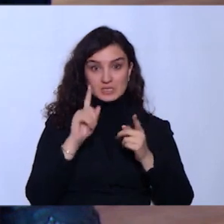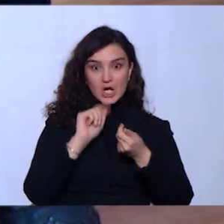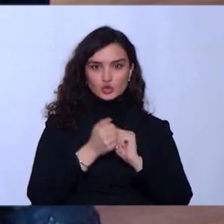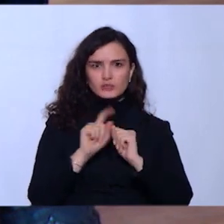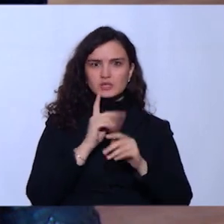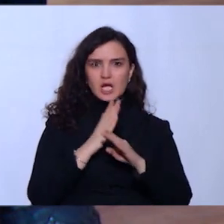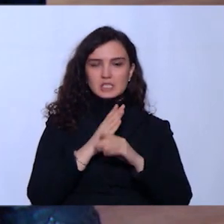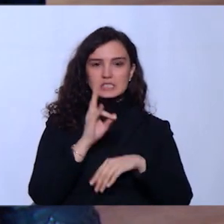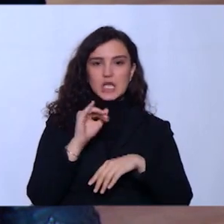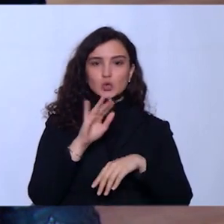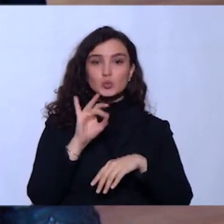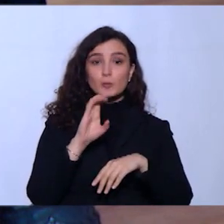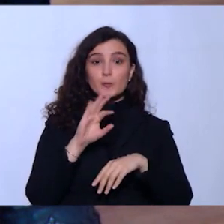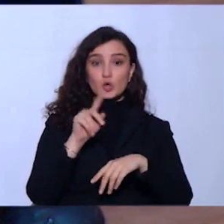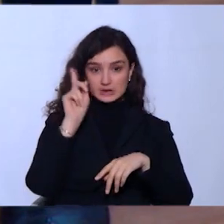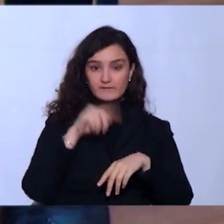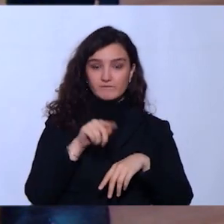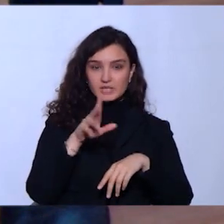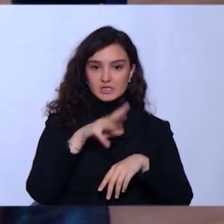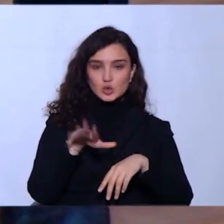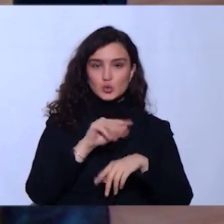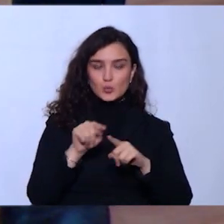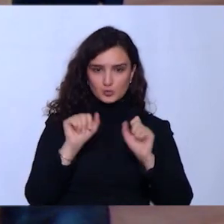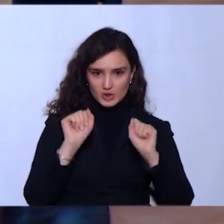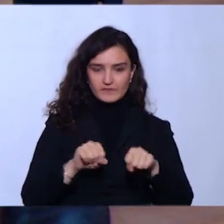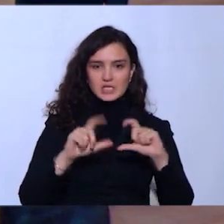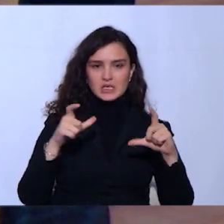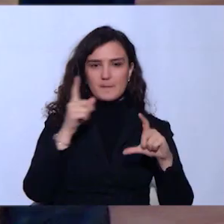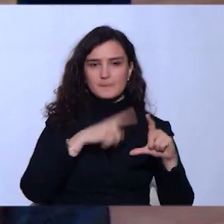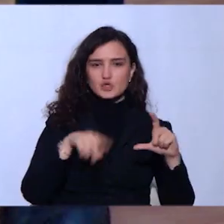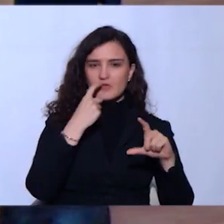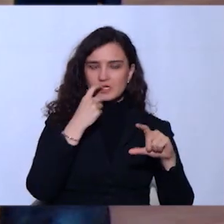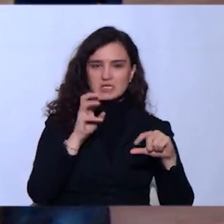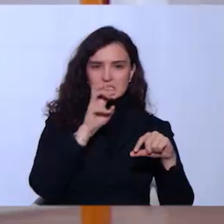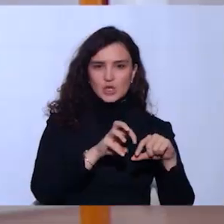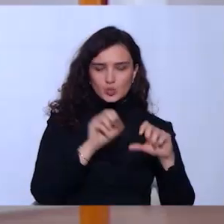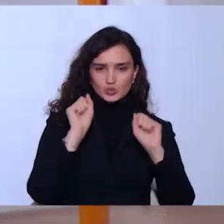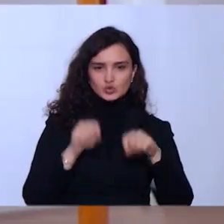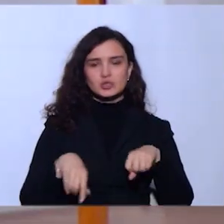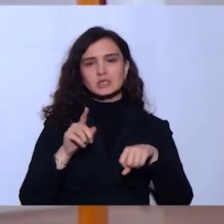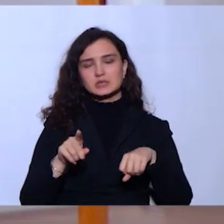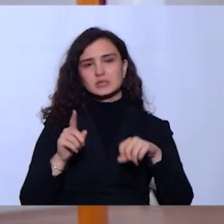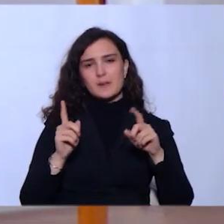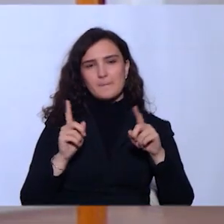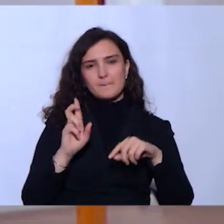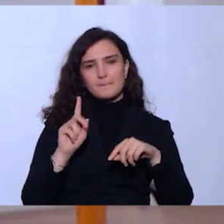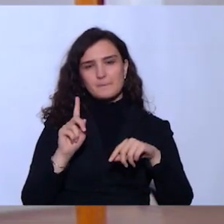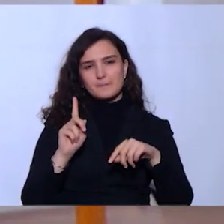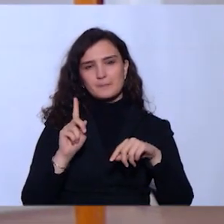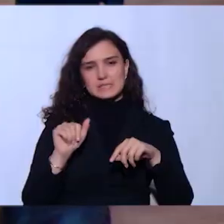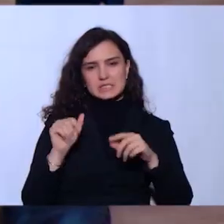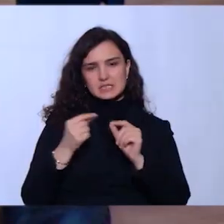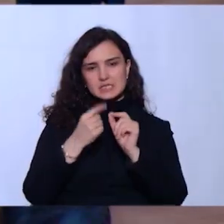რაც არის ნატურმორტი და ისიც იცით, თებზეც შეგიძლიათ კვერცხი დადოთ, შეგიძლიათ არა აქ პატარა ბზა